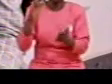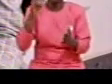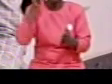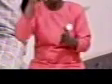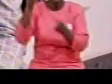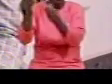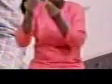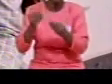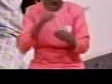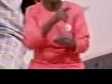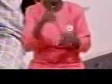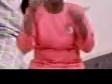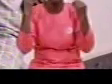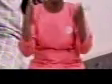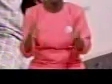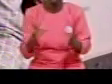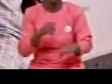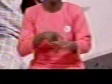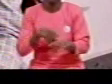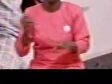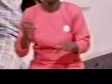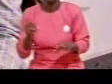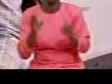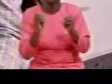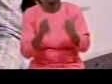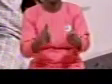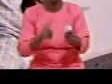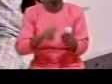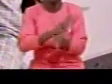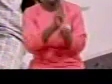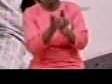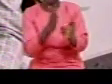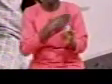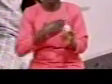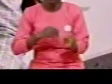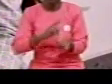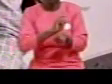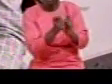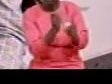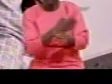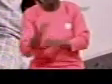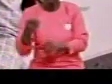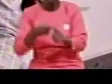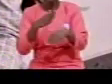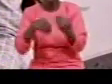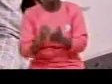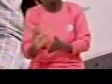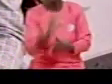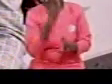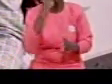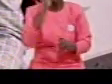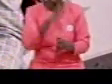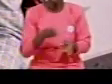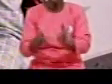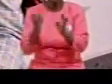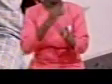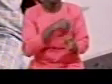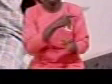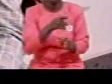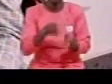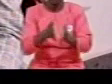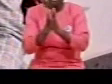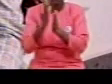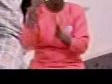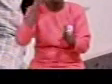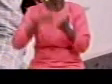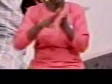المجد بيديك فرص كتير عشان تتوب عشان كده عندك فرصة انك ترجع عن خطاياك وتتوب عن طريق الظلمة